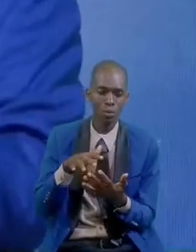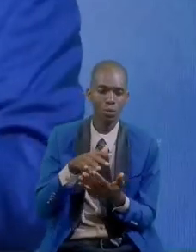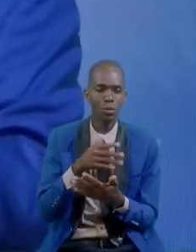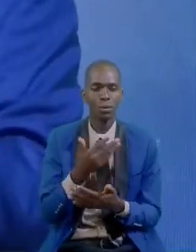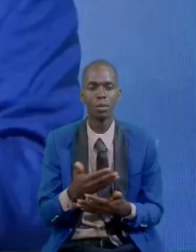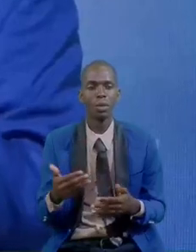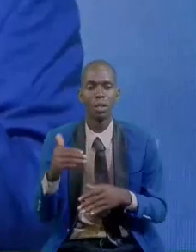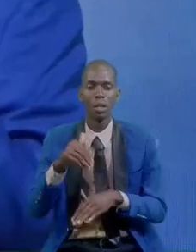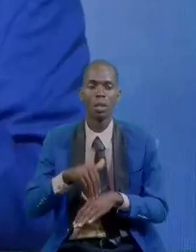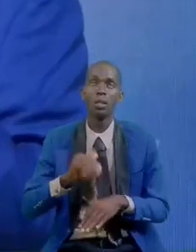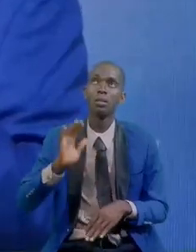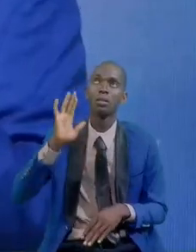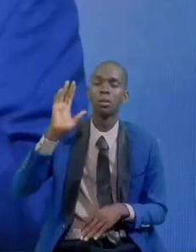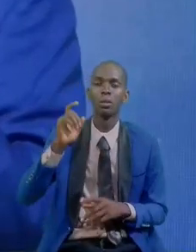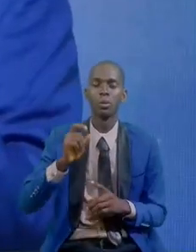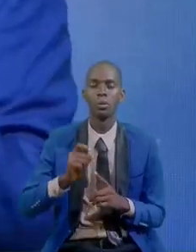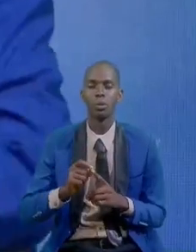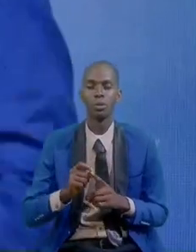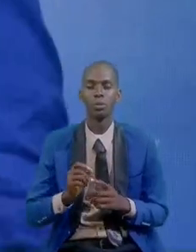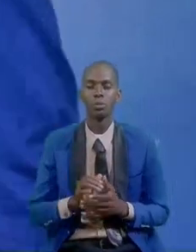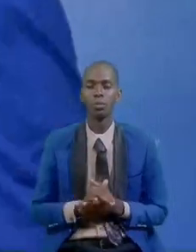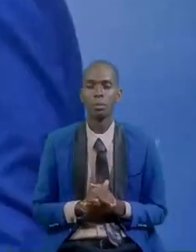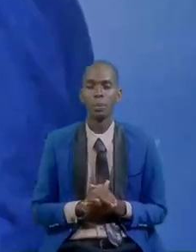par ta parole.